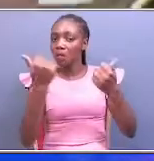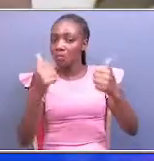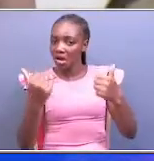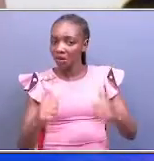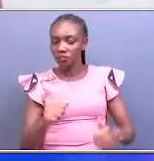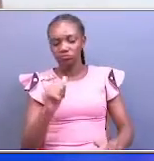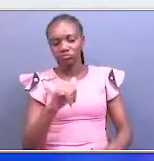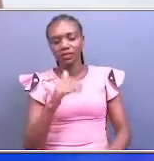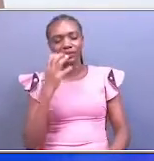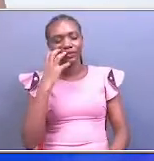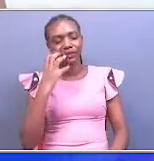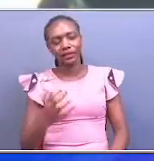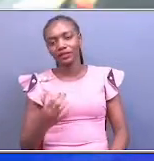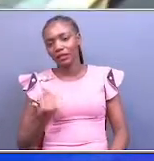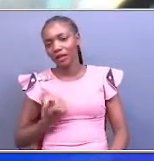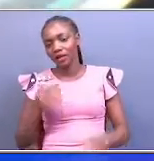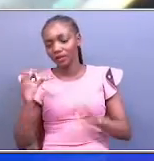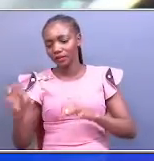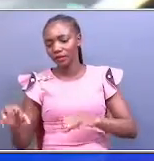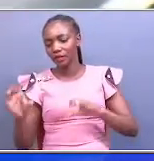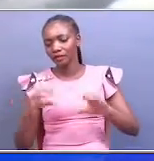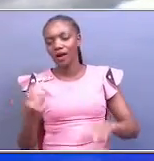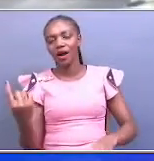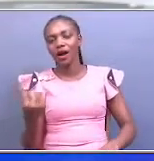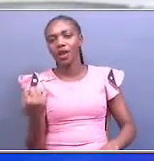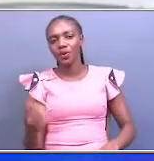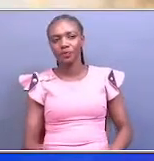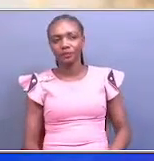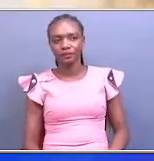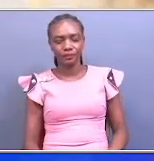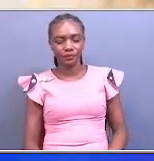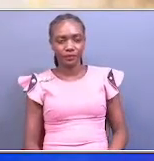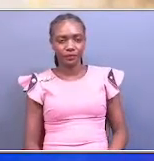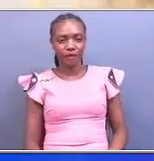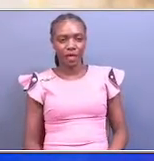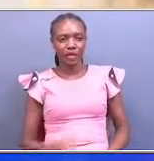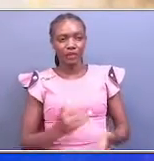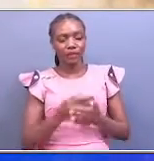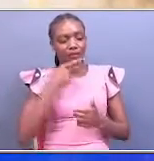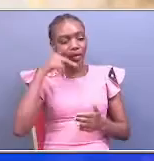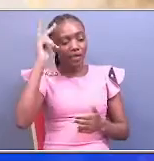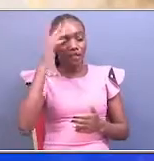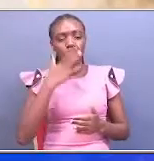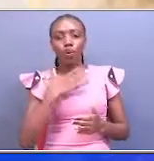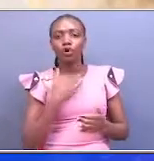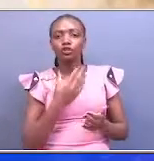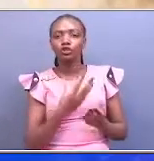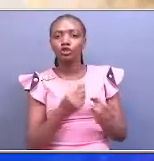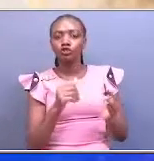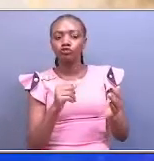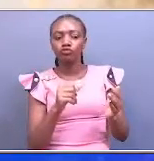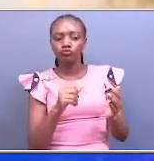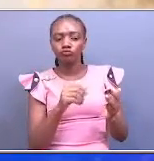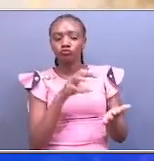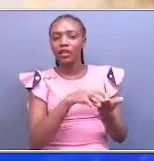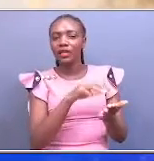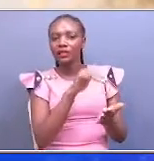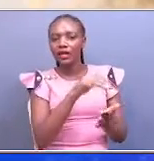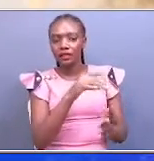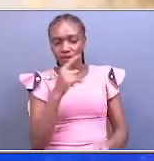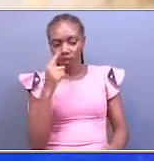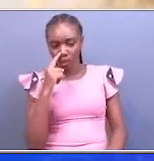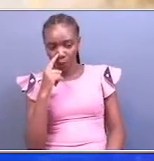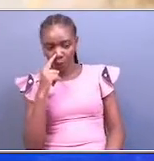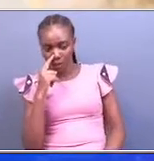victims are left suffering. Kwa sababu wazazi wengi wanalimalizia pale nyumbani, na wakati kama mimi chief nikienda